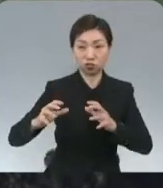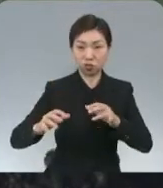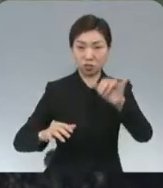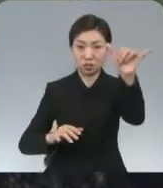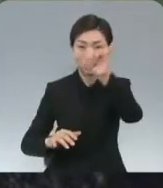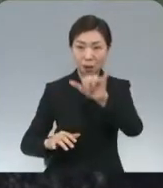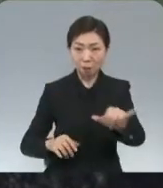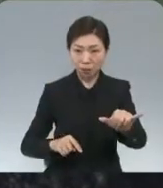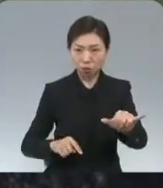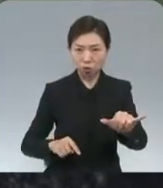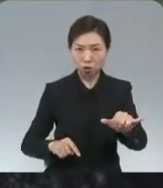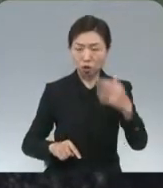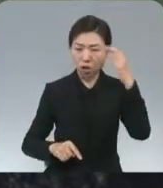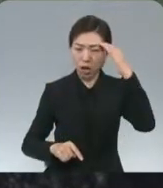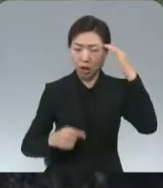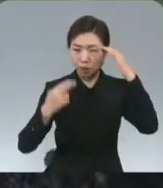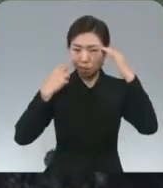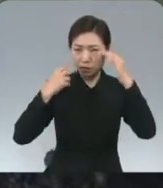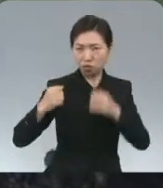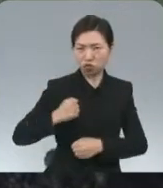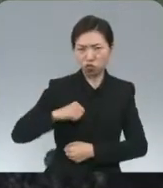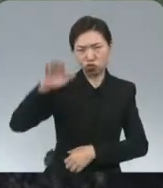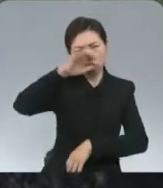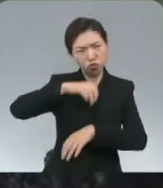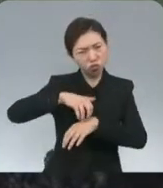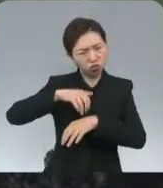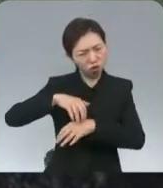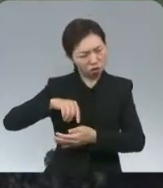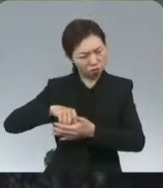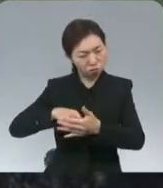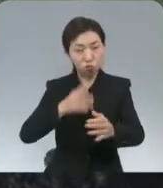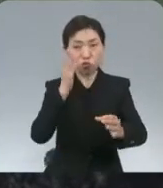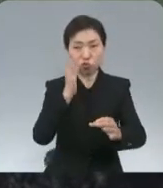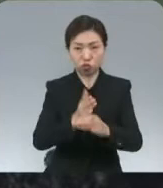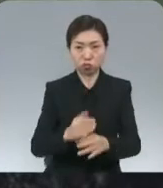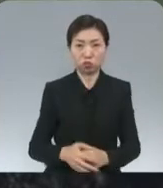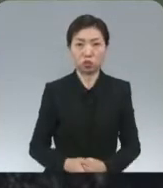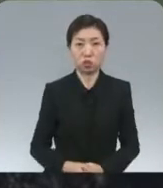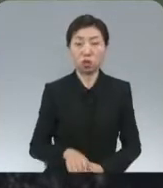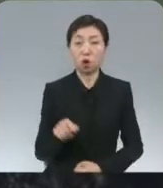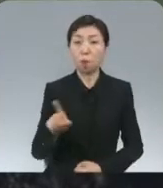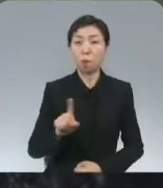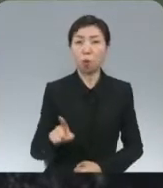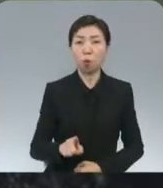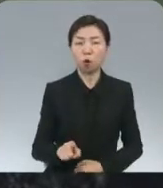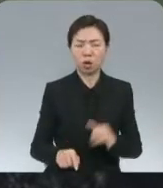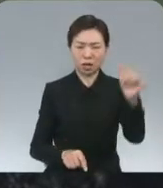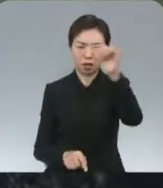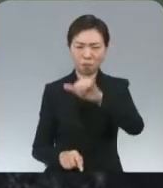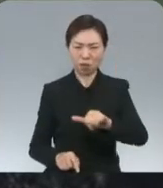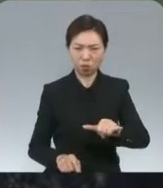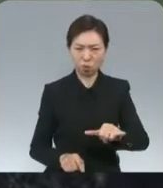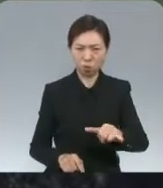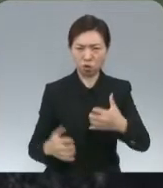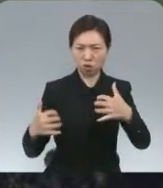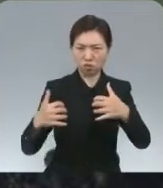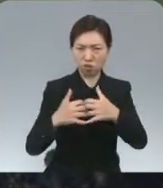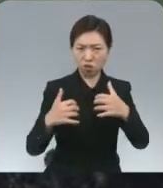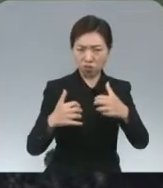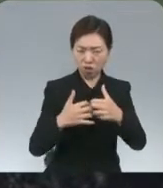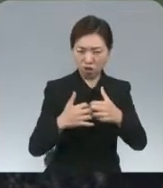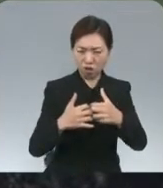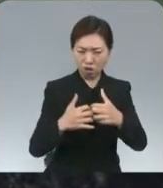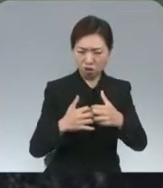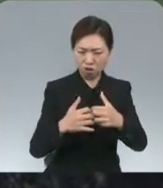sekutu tersebut yang dimulai pada hari yang sama dia mengatakan bahwa Amerika Serikat melakukan latihan yang menyebabkan kekhawatiran serius di sekitar